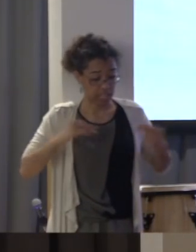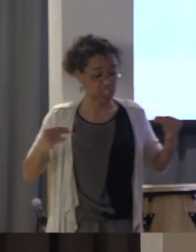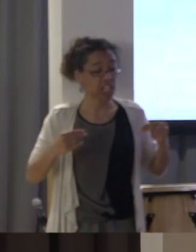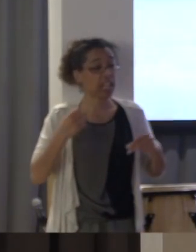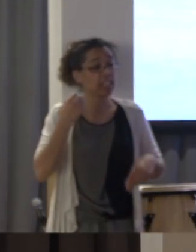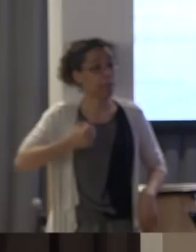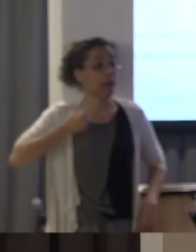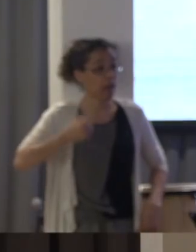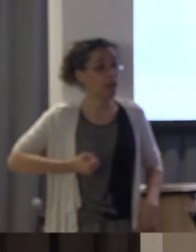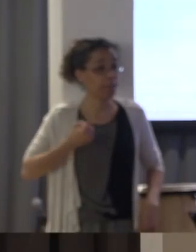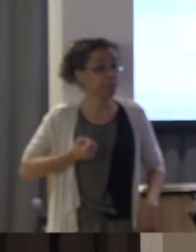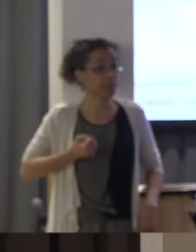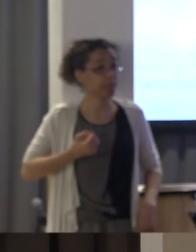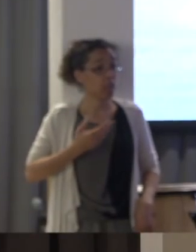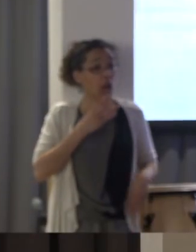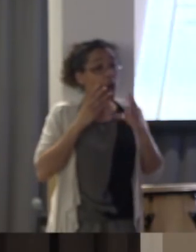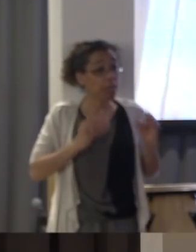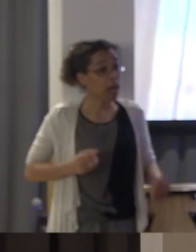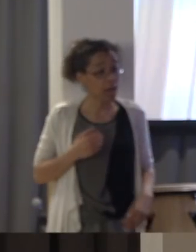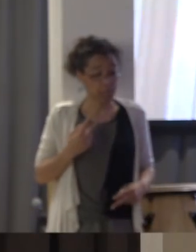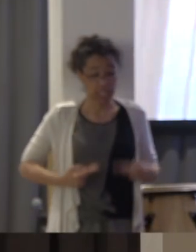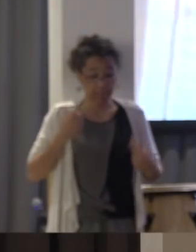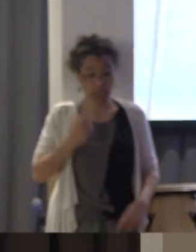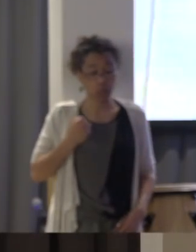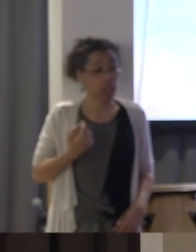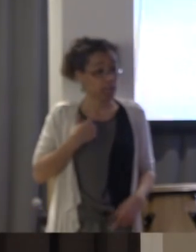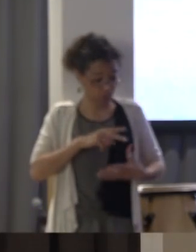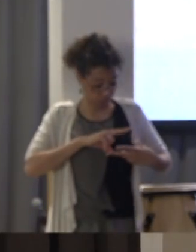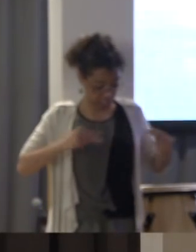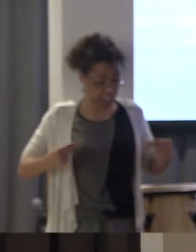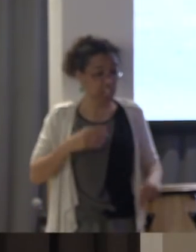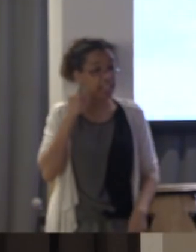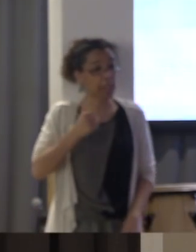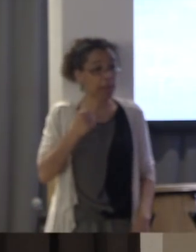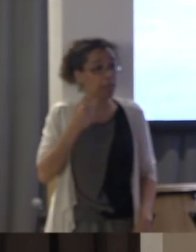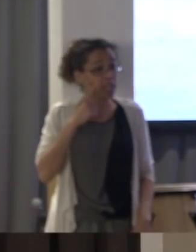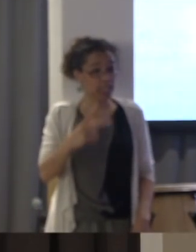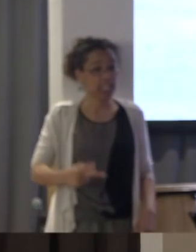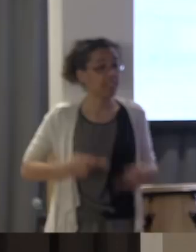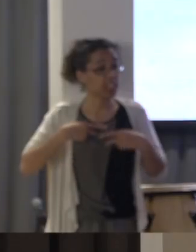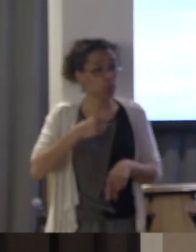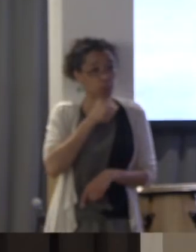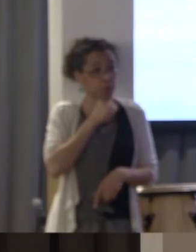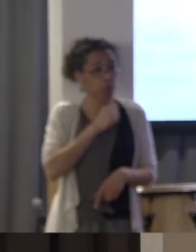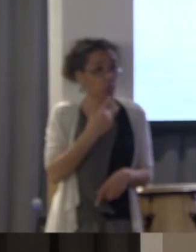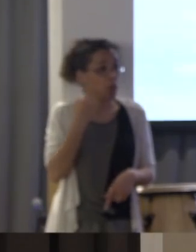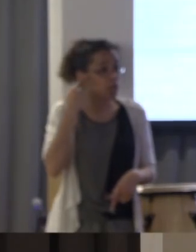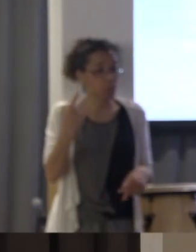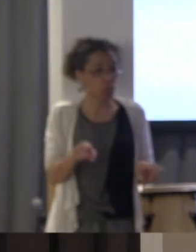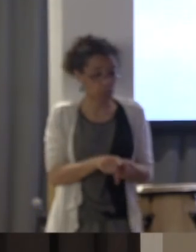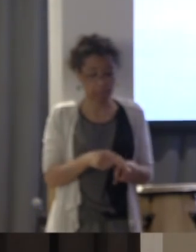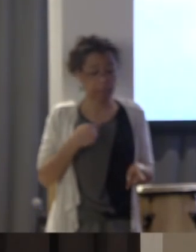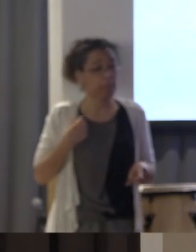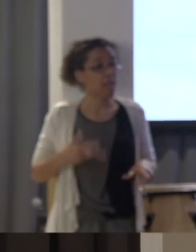par la foi. Abraham a vécu vieux et moi j'ai les gènes d'Abraham. Si Abraham a vécu vieux, et moi je crois aussi que je vivrai